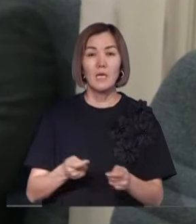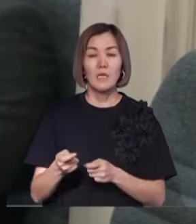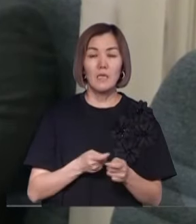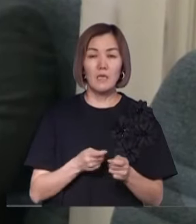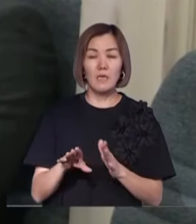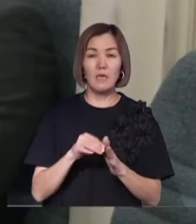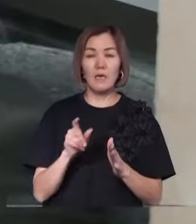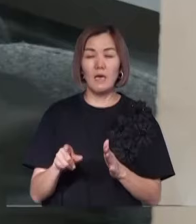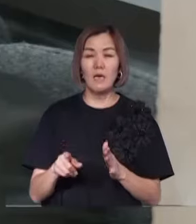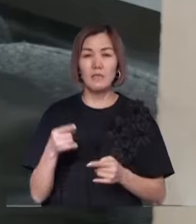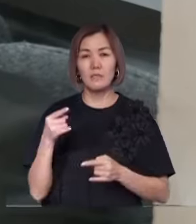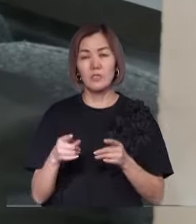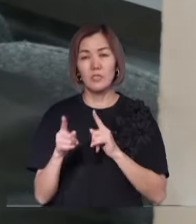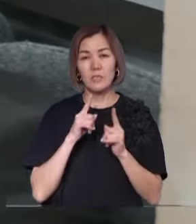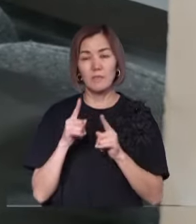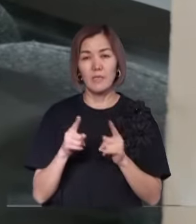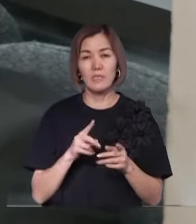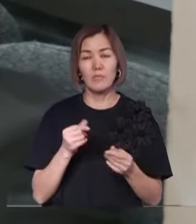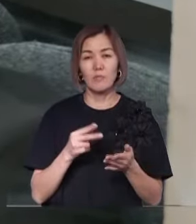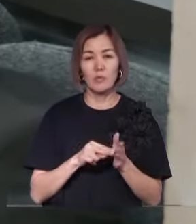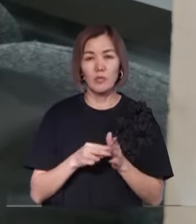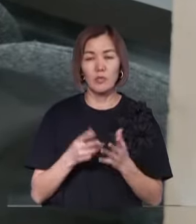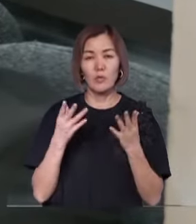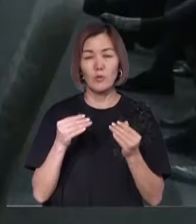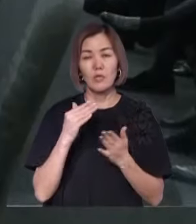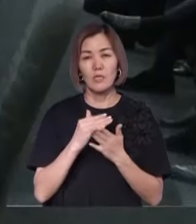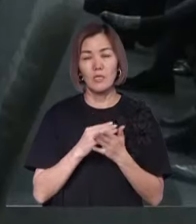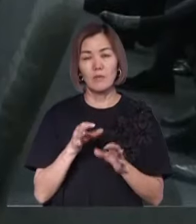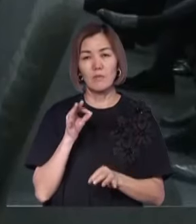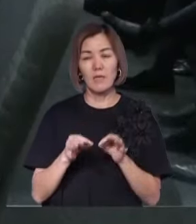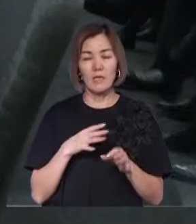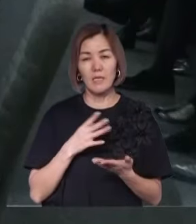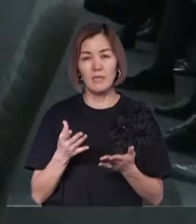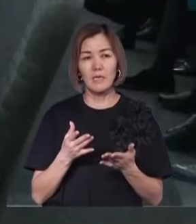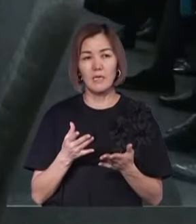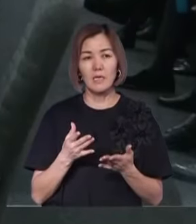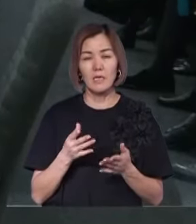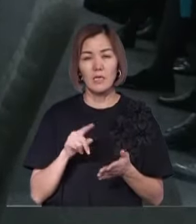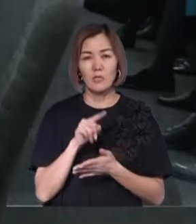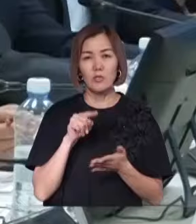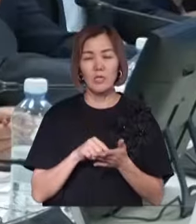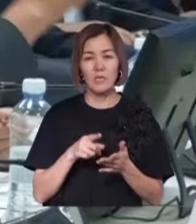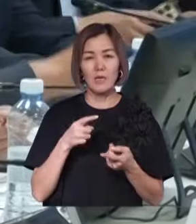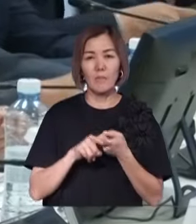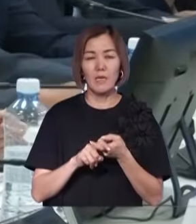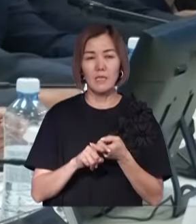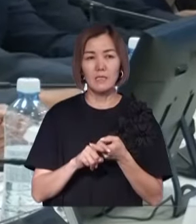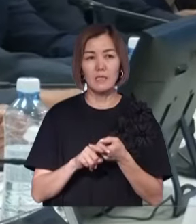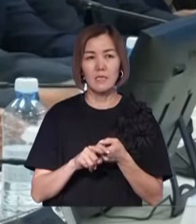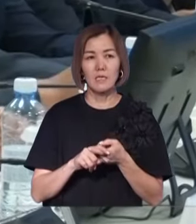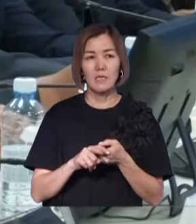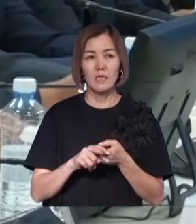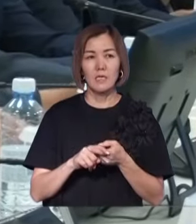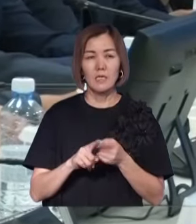мен депутаттар жиын барысында бюджеттен бөлек күн тәртібіндегі мәселелерді талқылады. Біраз мәселе мен туындаған сұрақтарға байланысты отырысты кейінге